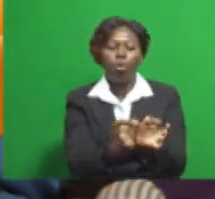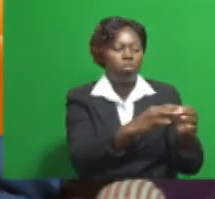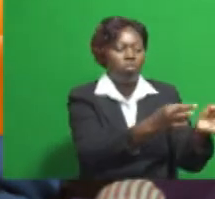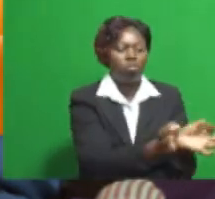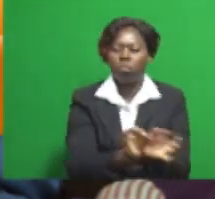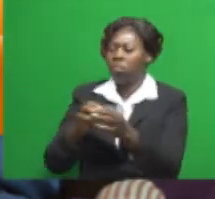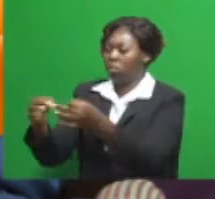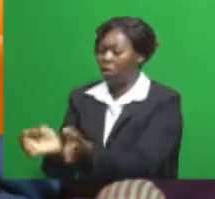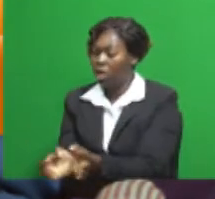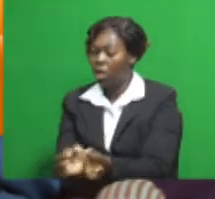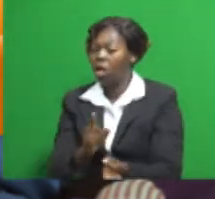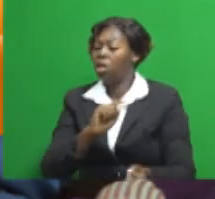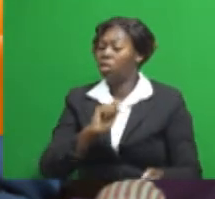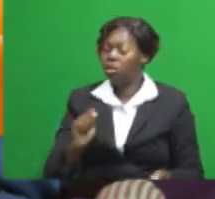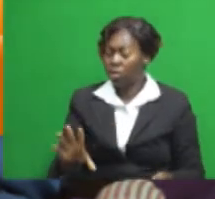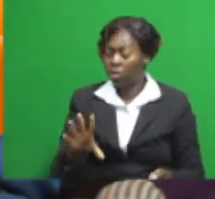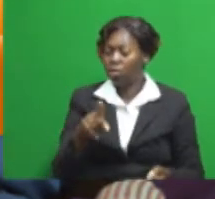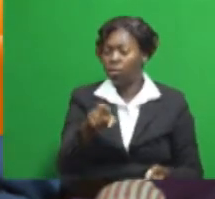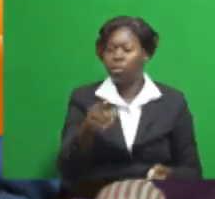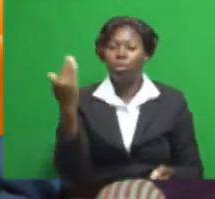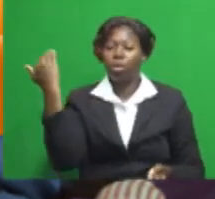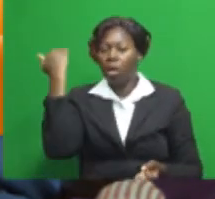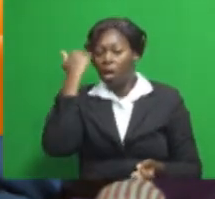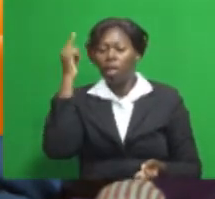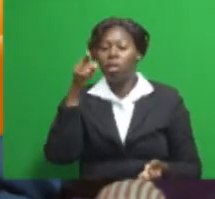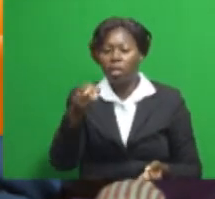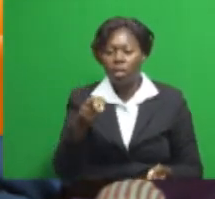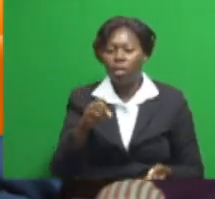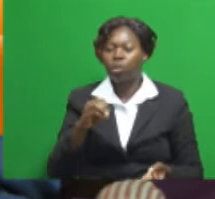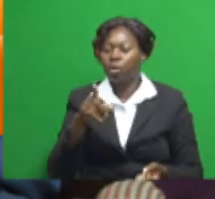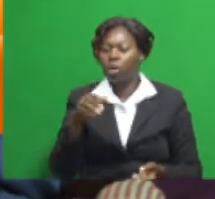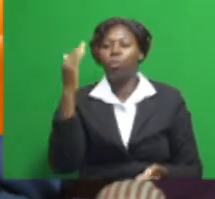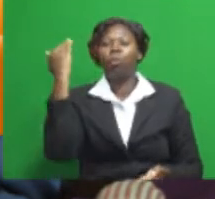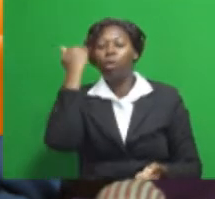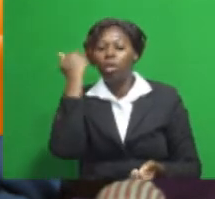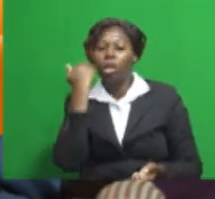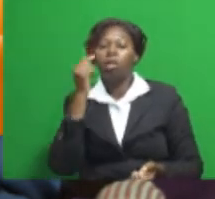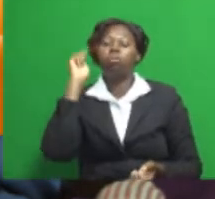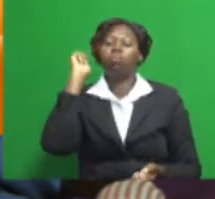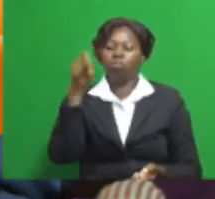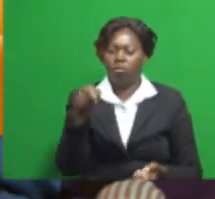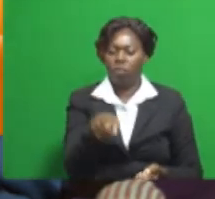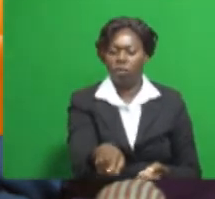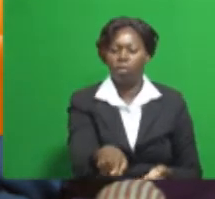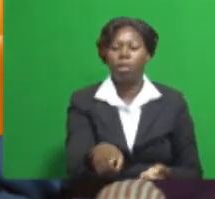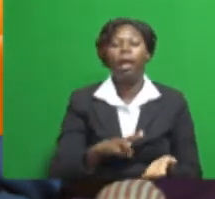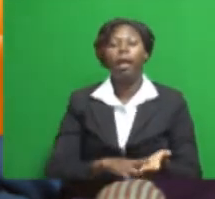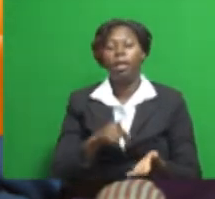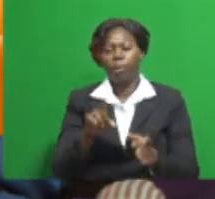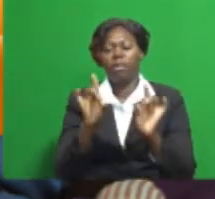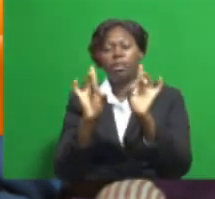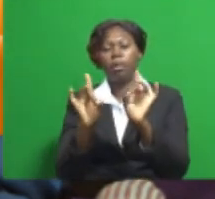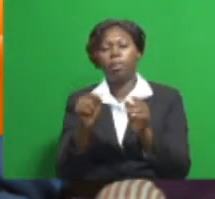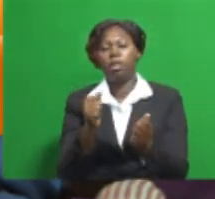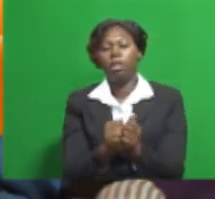vamurinde, achiti amuise pamberi pavanhu kana Pasika yapfuura. Naizvozvo Petro akachengetwa mutorongo, asi